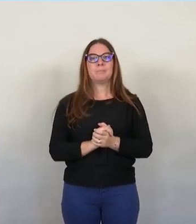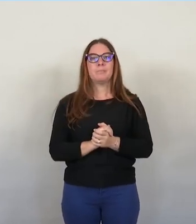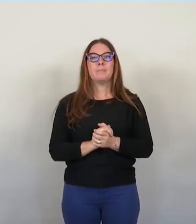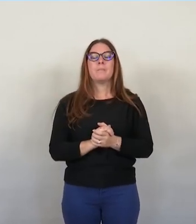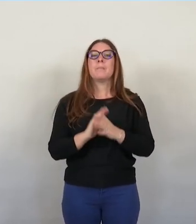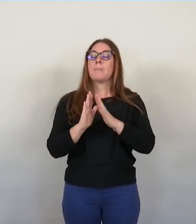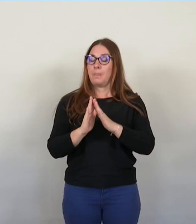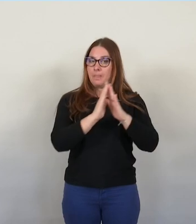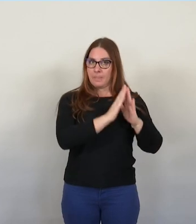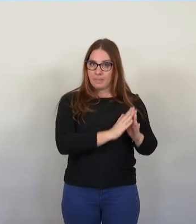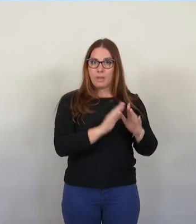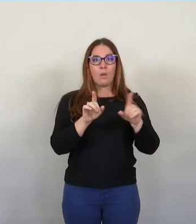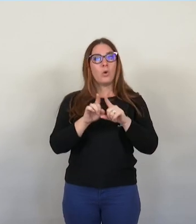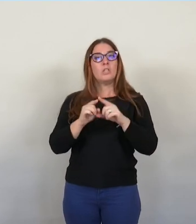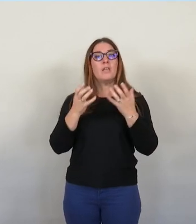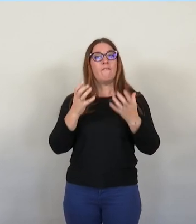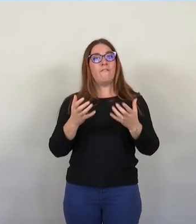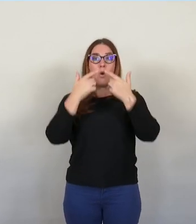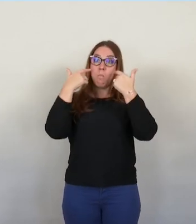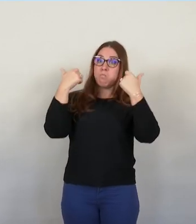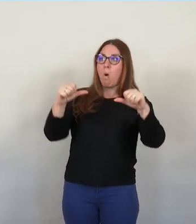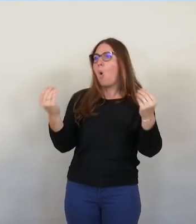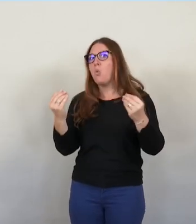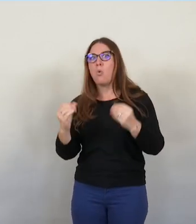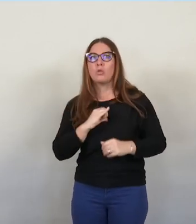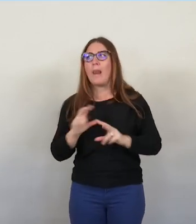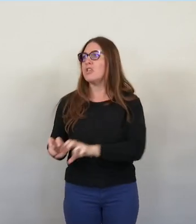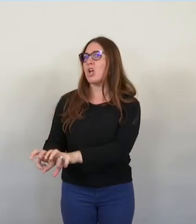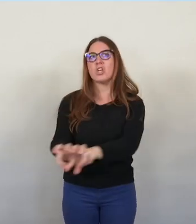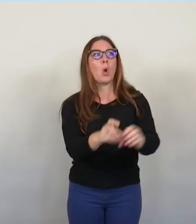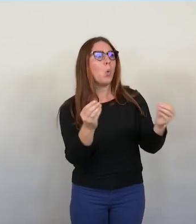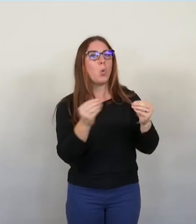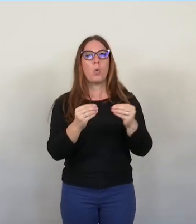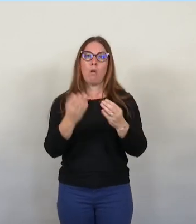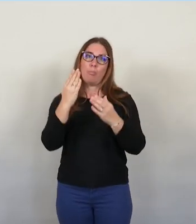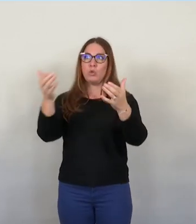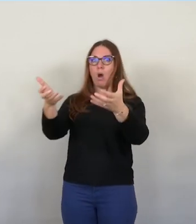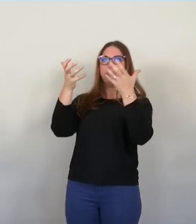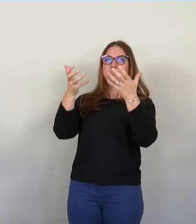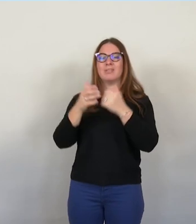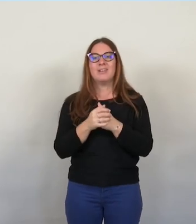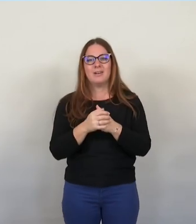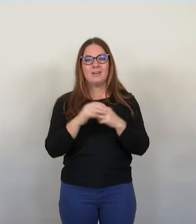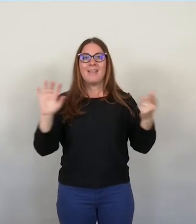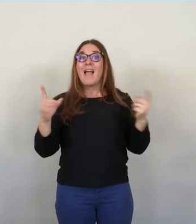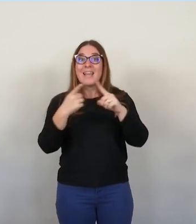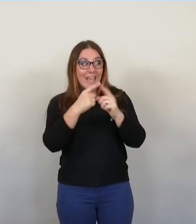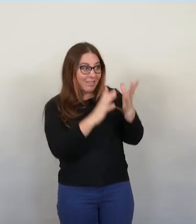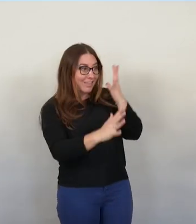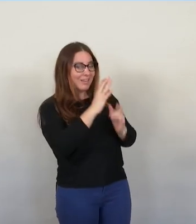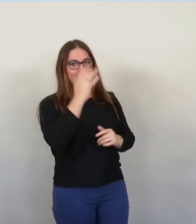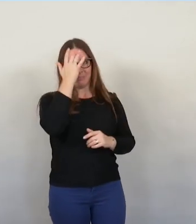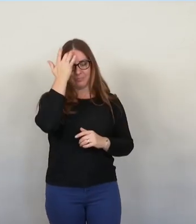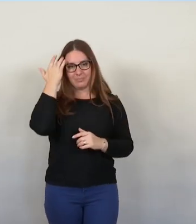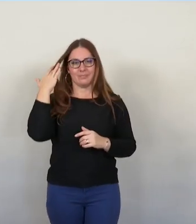évidemment rendre les sanitaires plus visible et donc c'est l'objectif de la carte que que vous citez